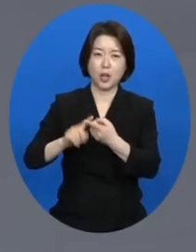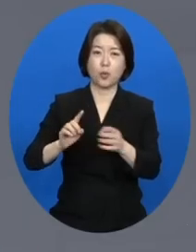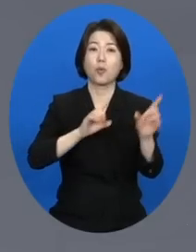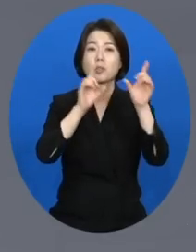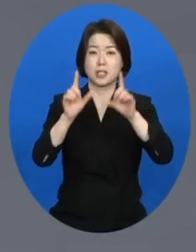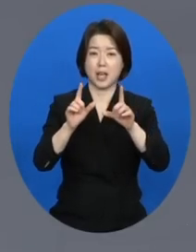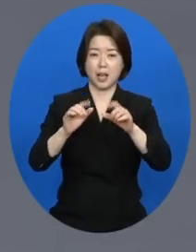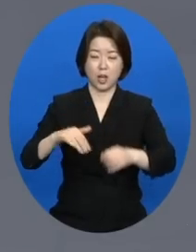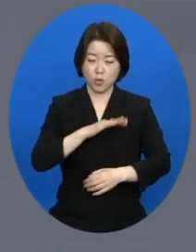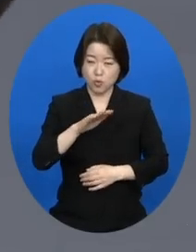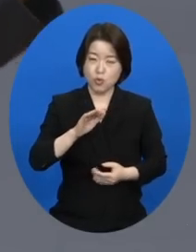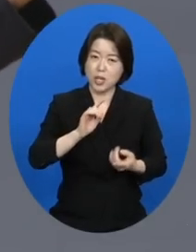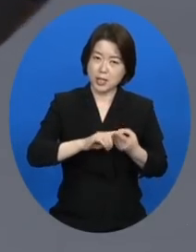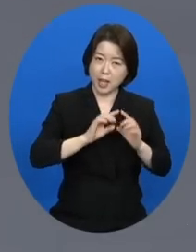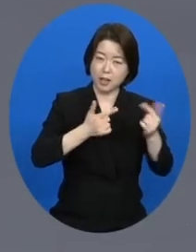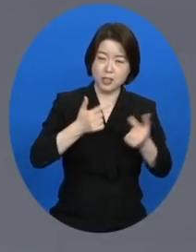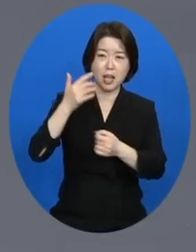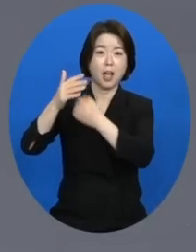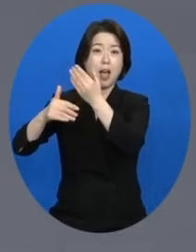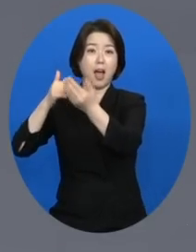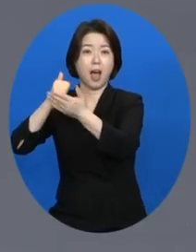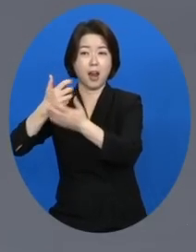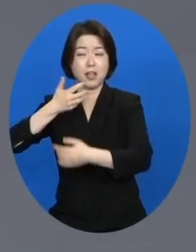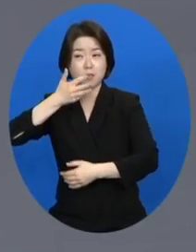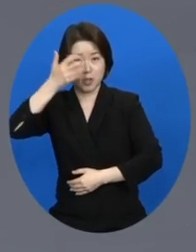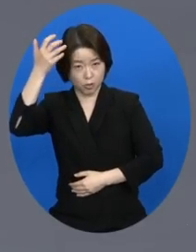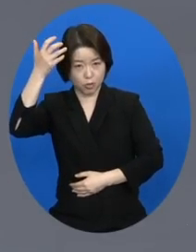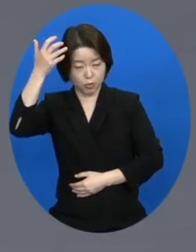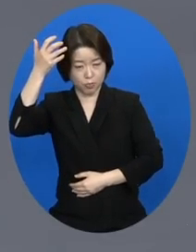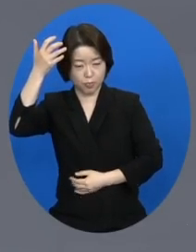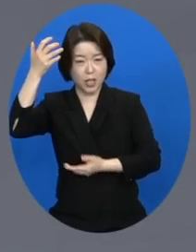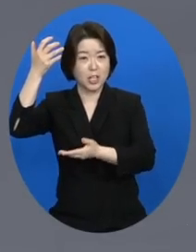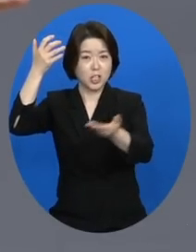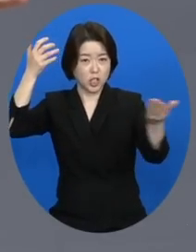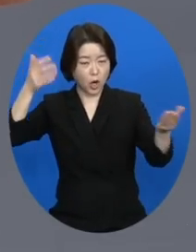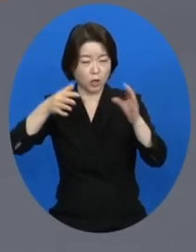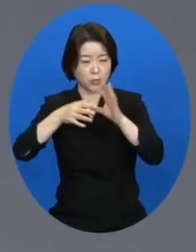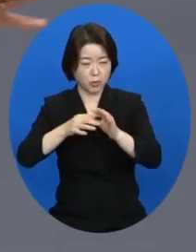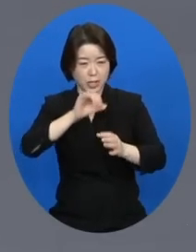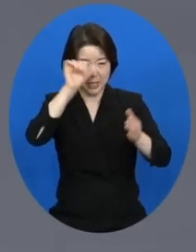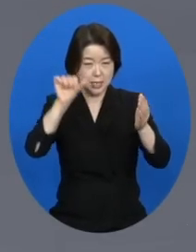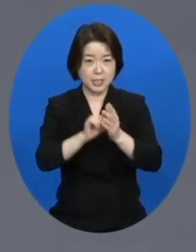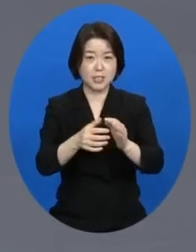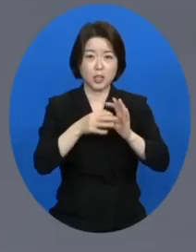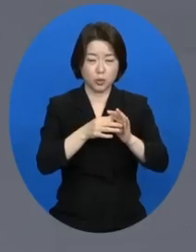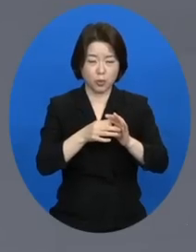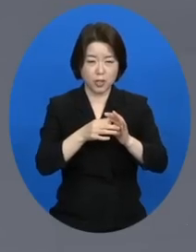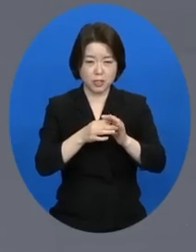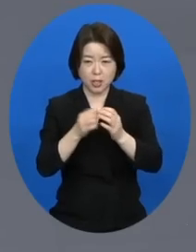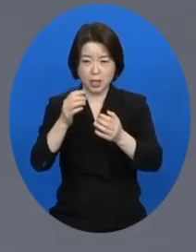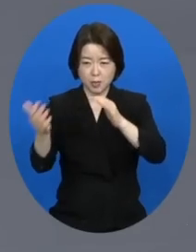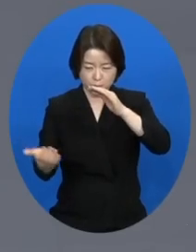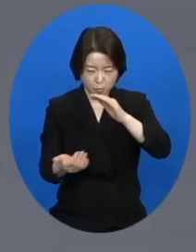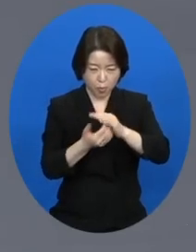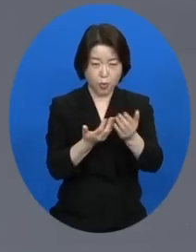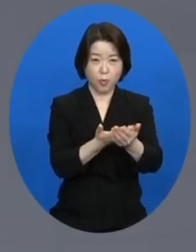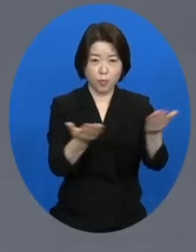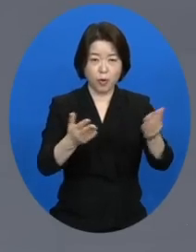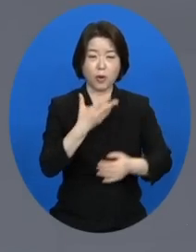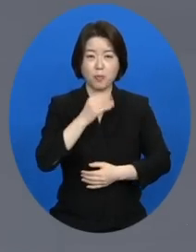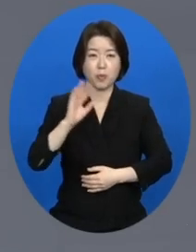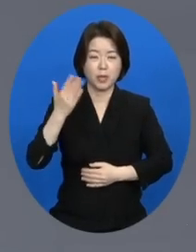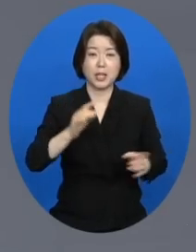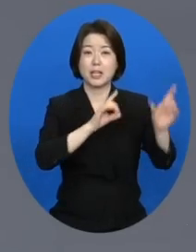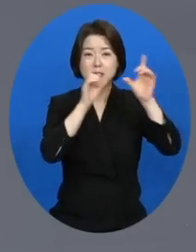우리에 대한 것이 아니라 하나님의 꿈이 여러분들을 통하여서 인생을 통하여서 펼쳐지는 복된 삶을 살아가는